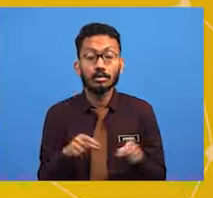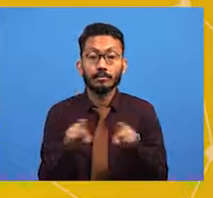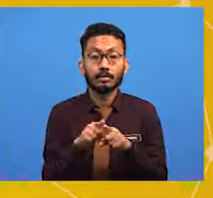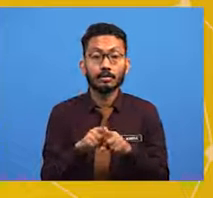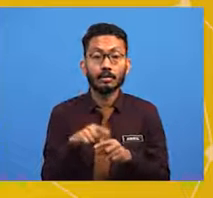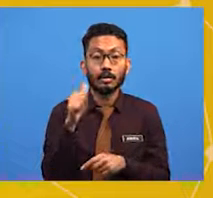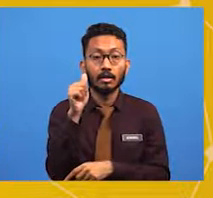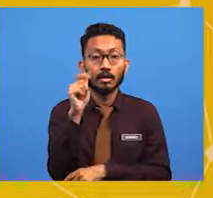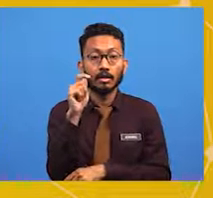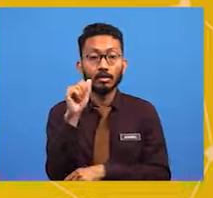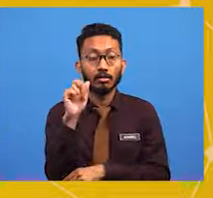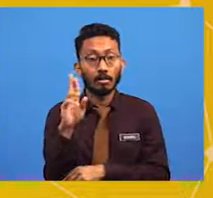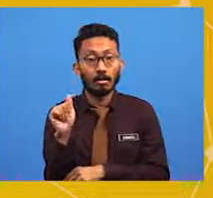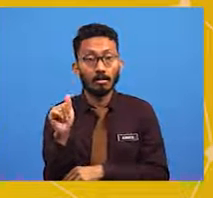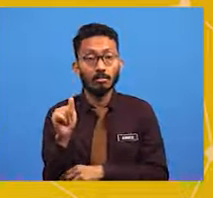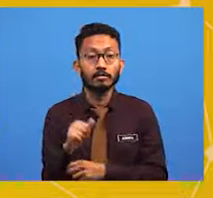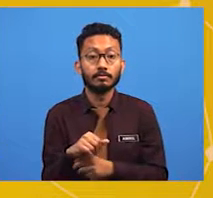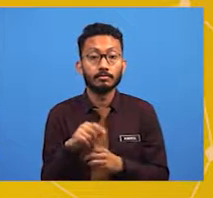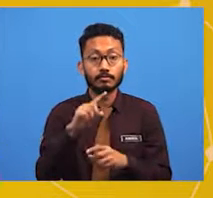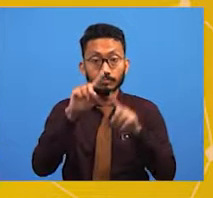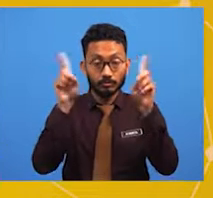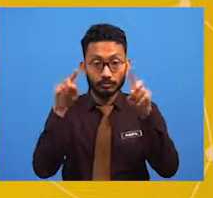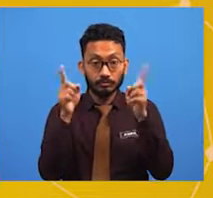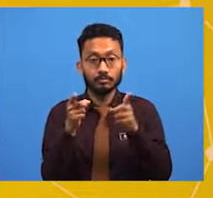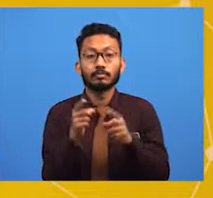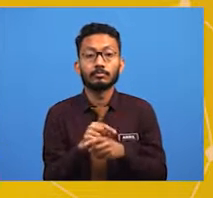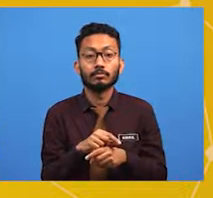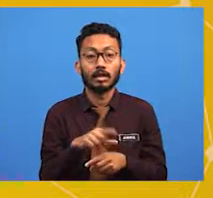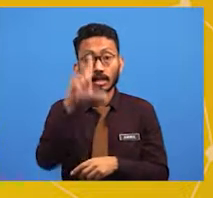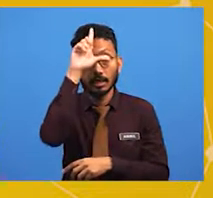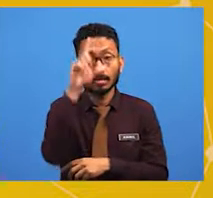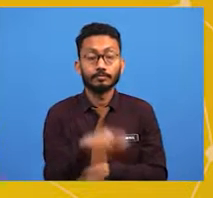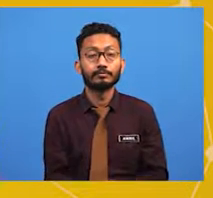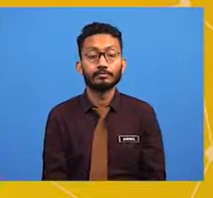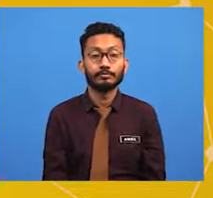dalam kurungan pembuka pengikat kata lelaki.